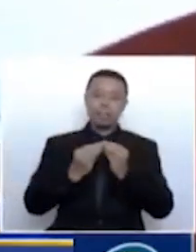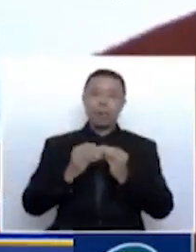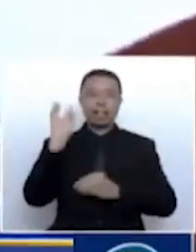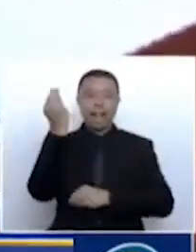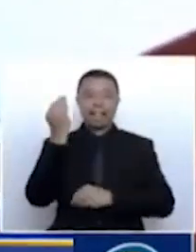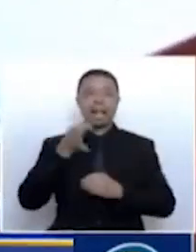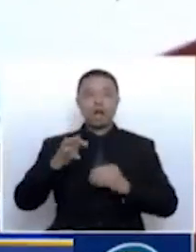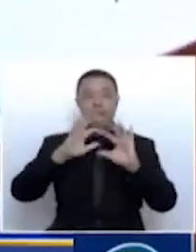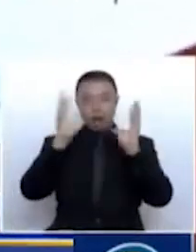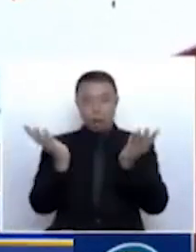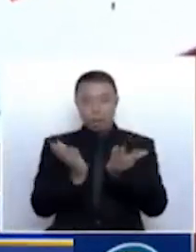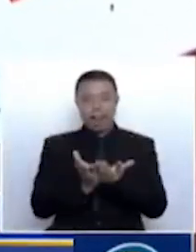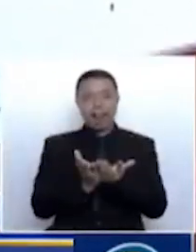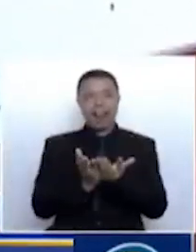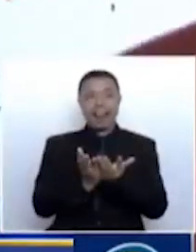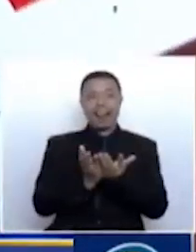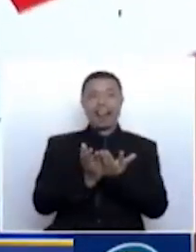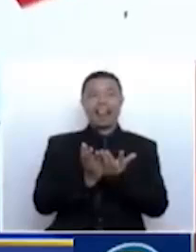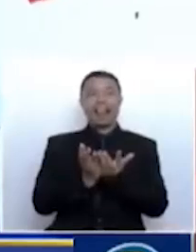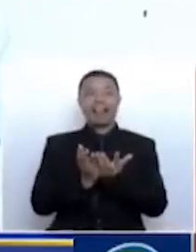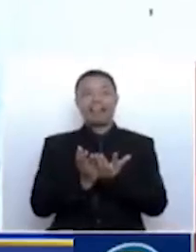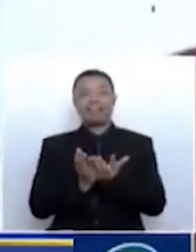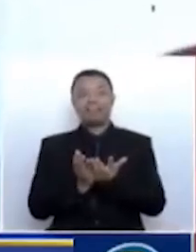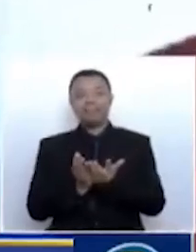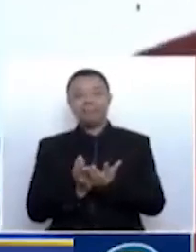wujudkan Jakarta kota Global di